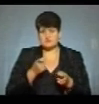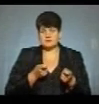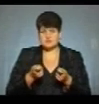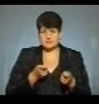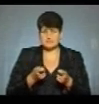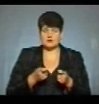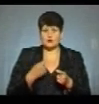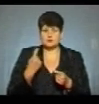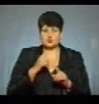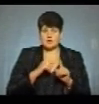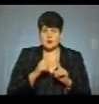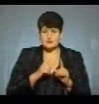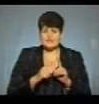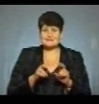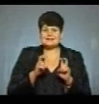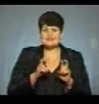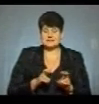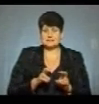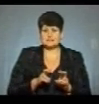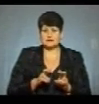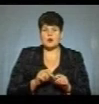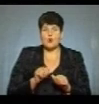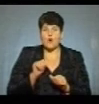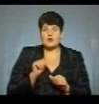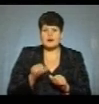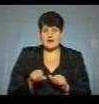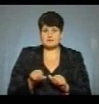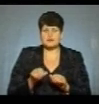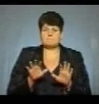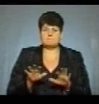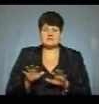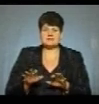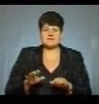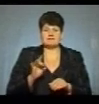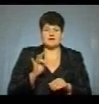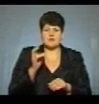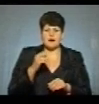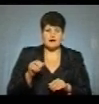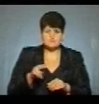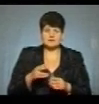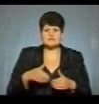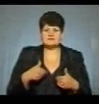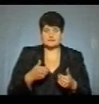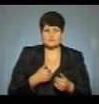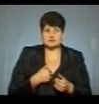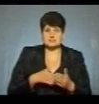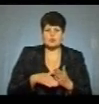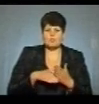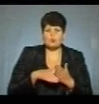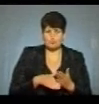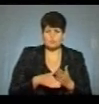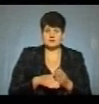засідання обласної ради, засідання окремих місцевих рад, які звертаються до нас за допомогою